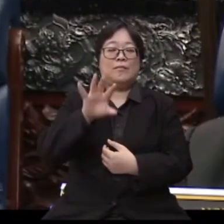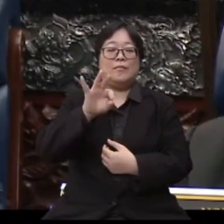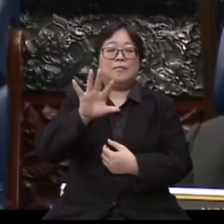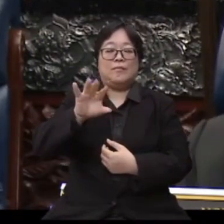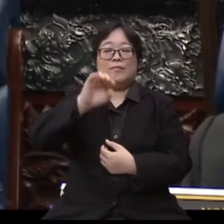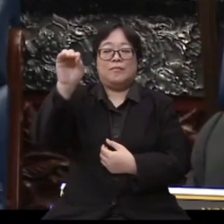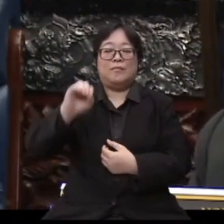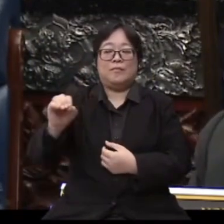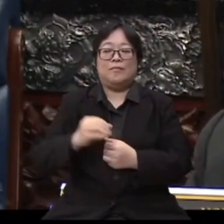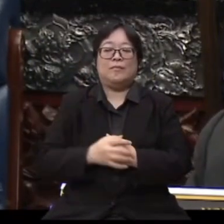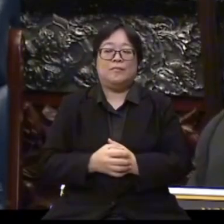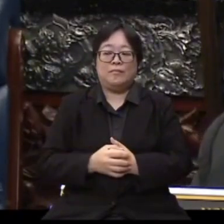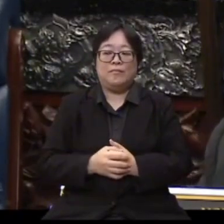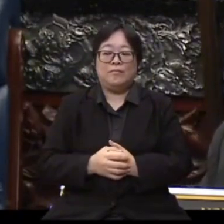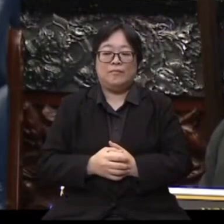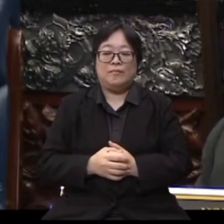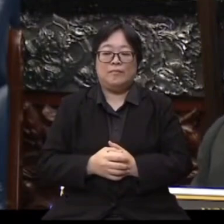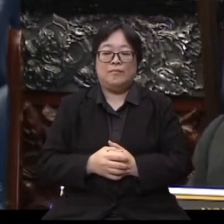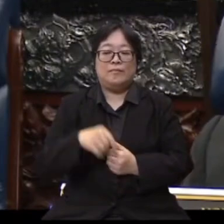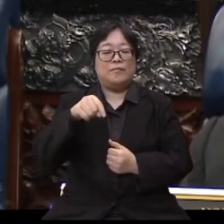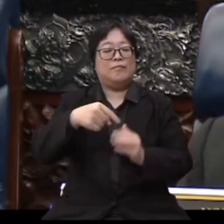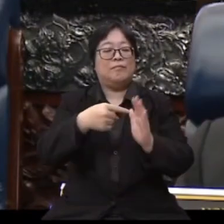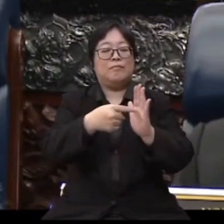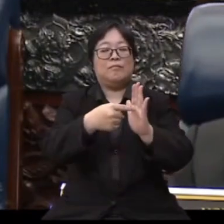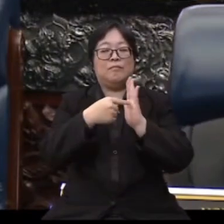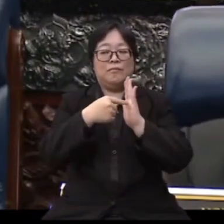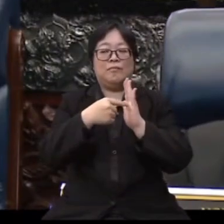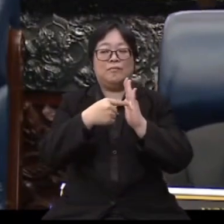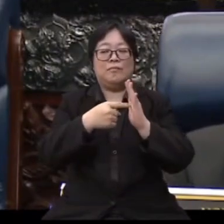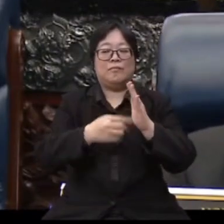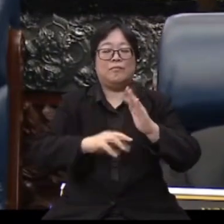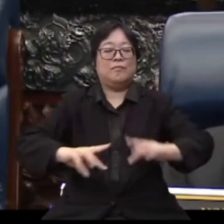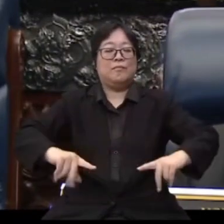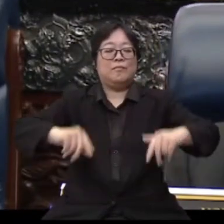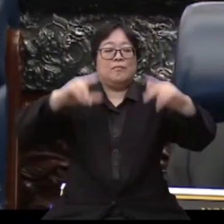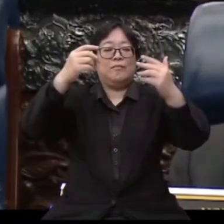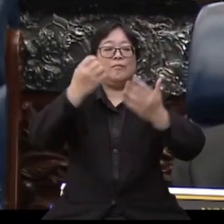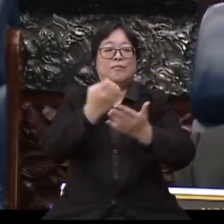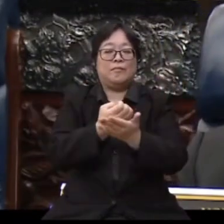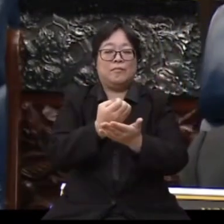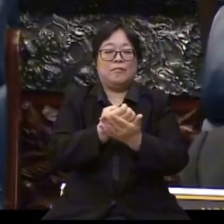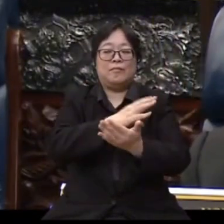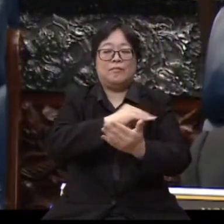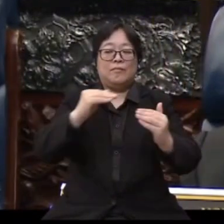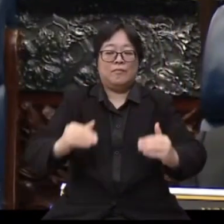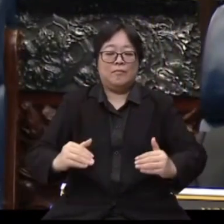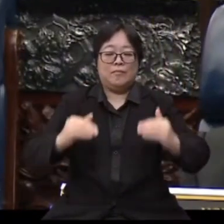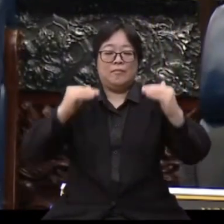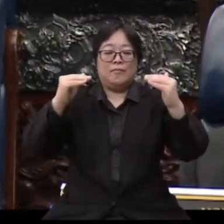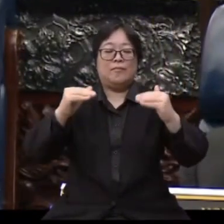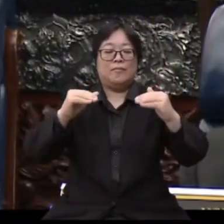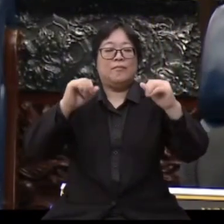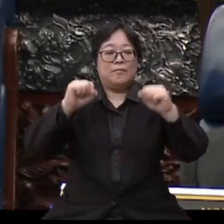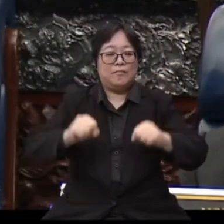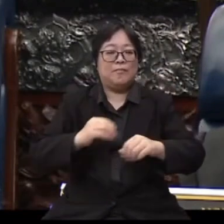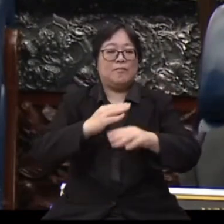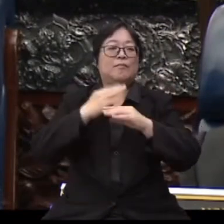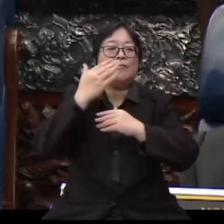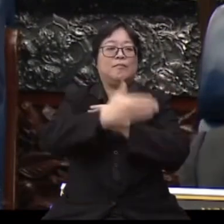5.9% tahun. Prestasi ini menunjukkan pemulihan ekonomi dan peningkatan daya tahan